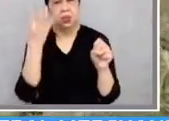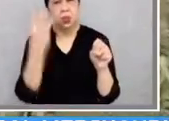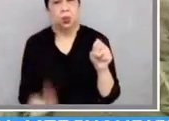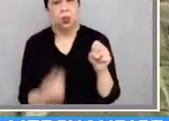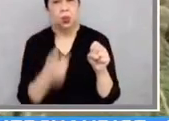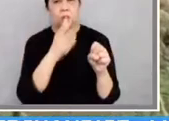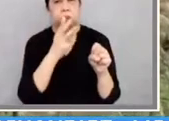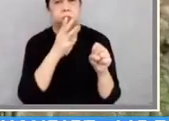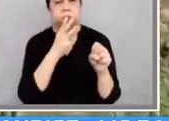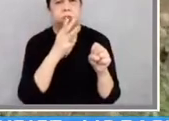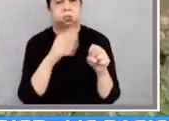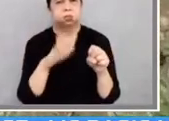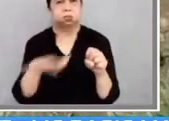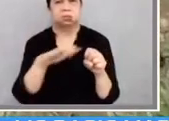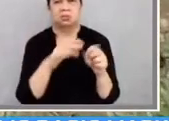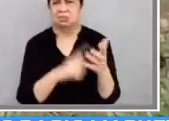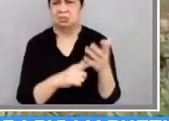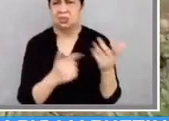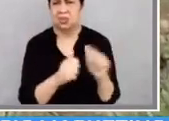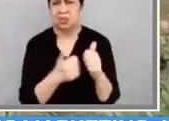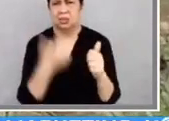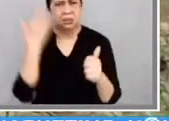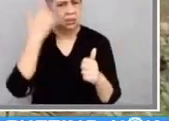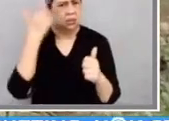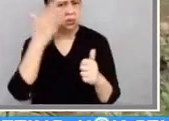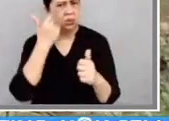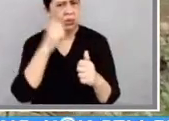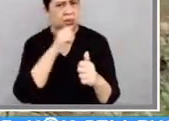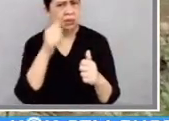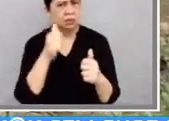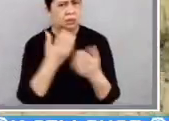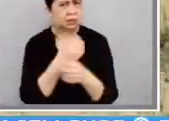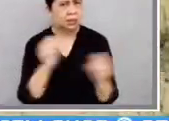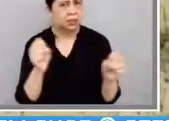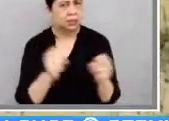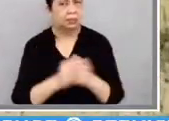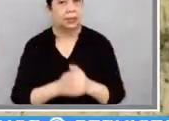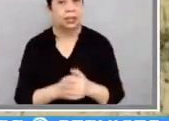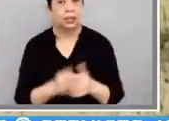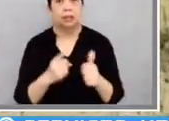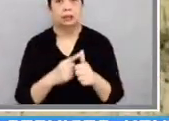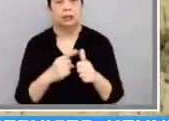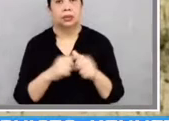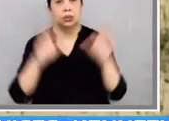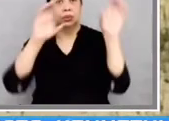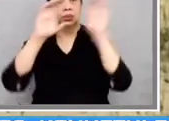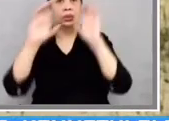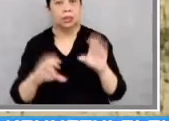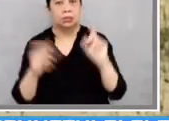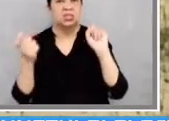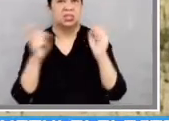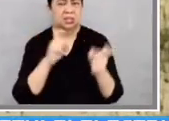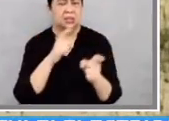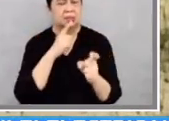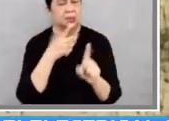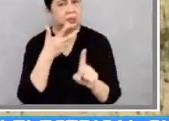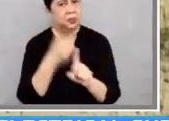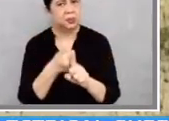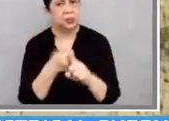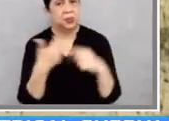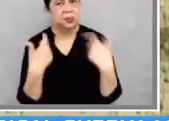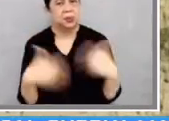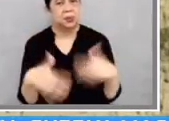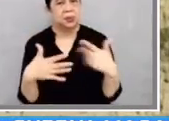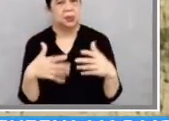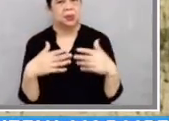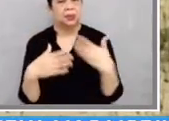water irrigation. Ano ho ang naging dahilan kaya niyan? Ma'am, una po sa lahat, itong climate change natin, talagang apektado po